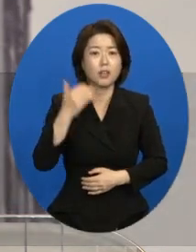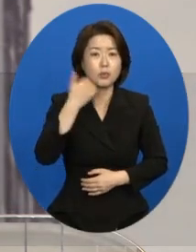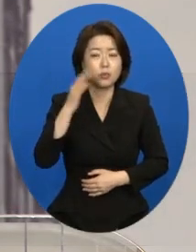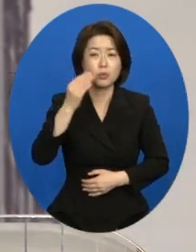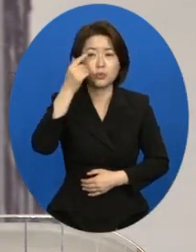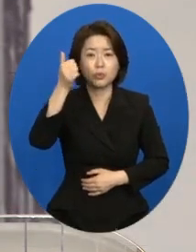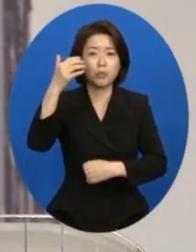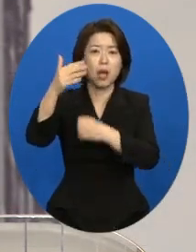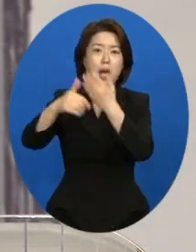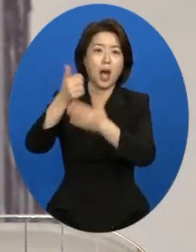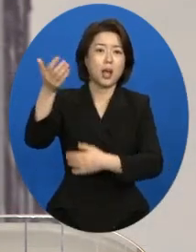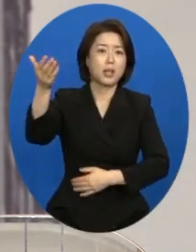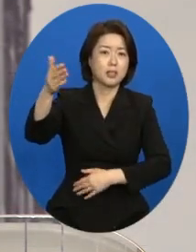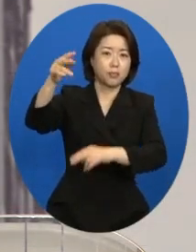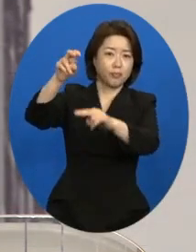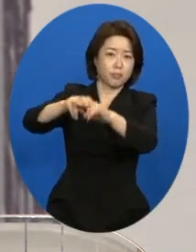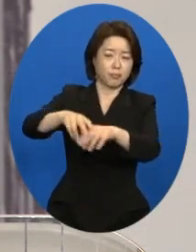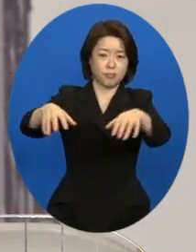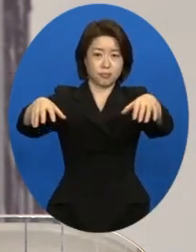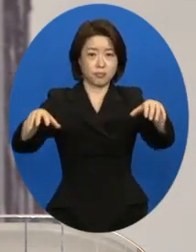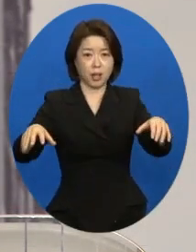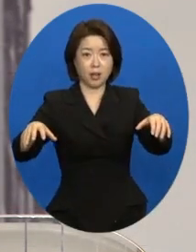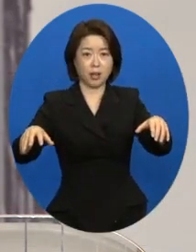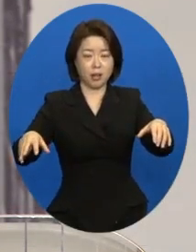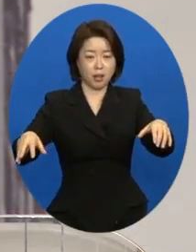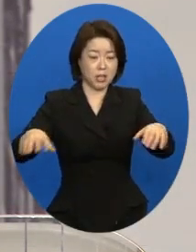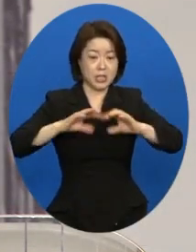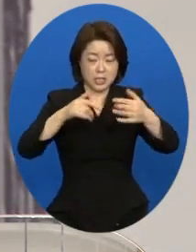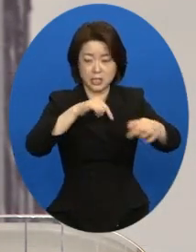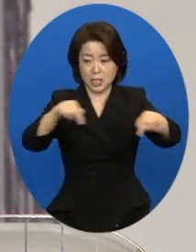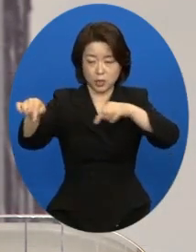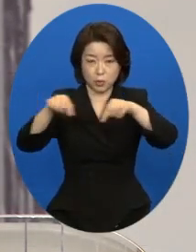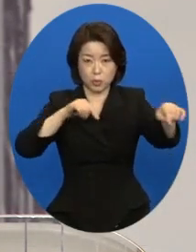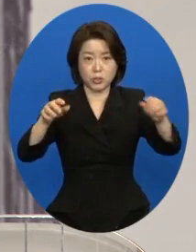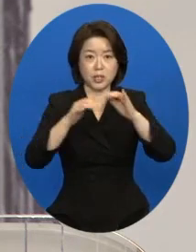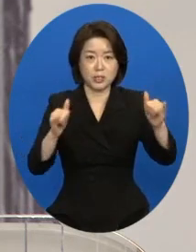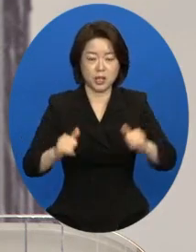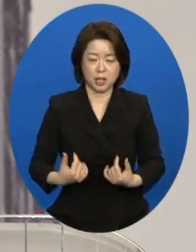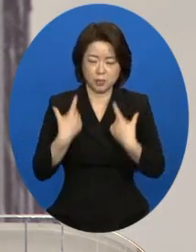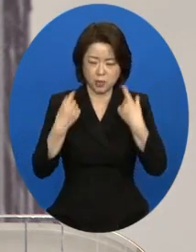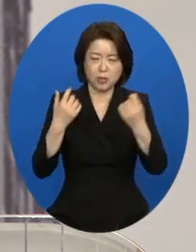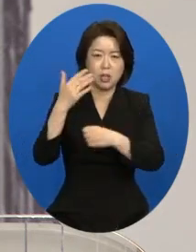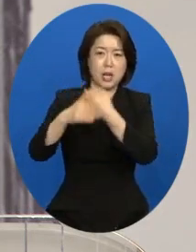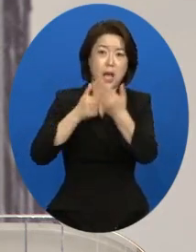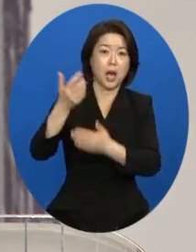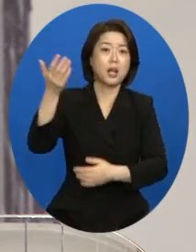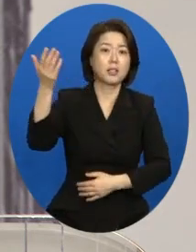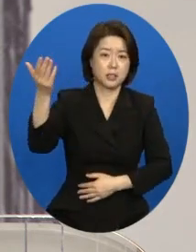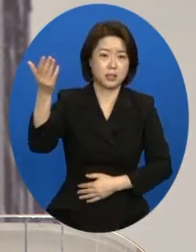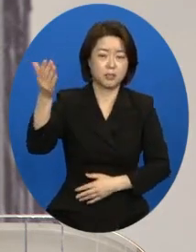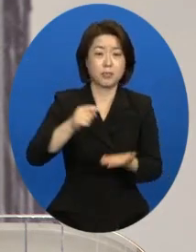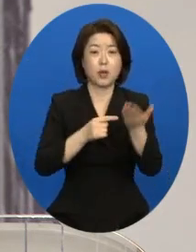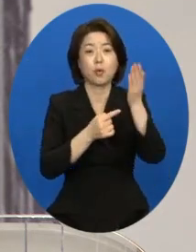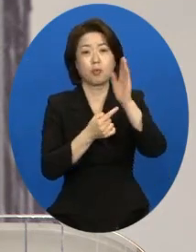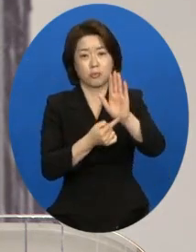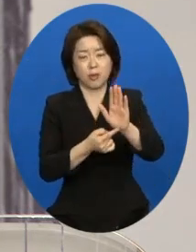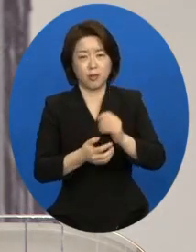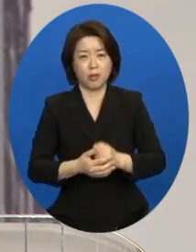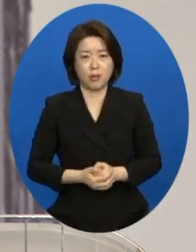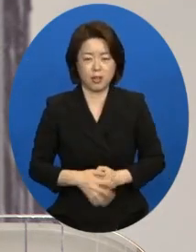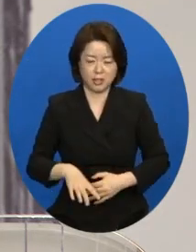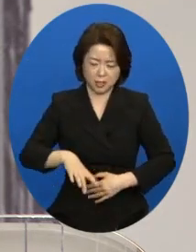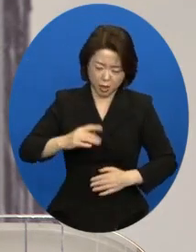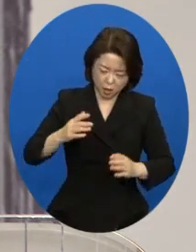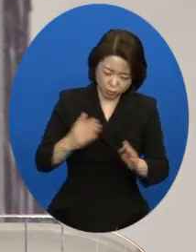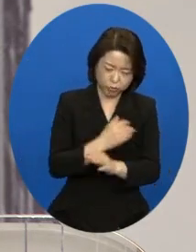하나님이죠. 이 세상을 통치하신 분이 여전히 하나님이시다라고 하는 것을 보여주고 있는 거예요.